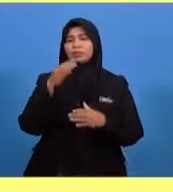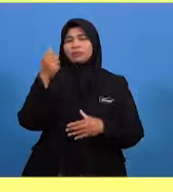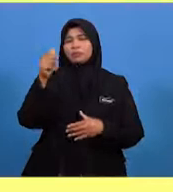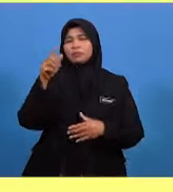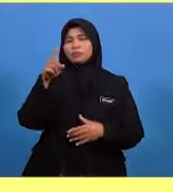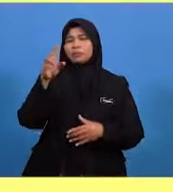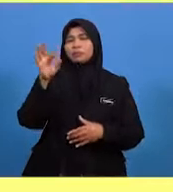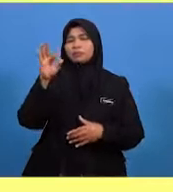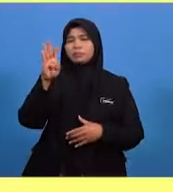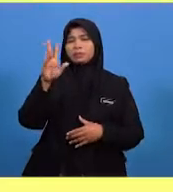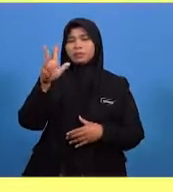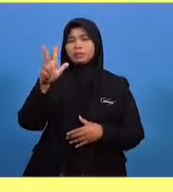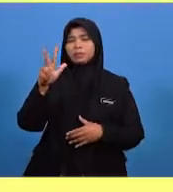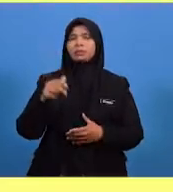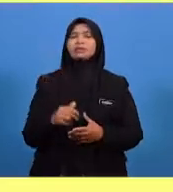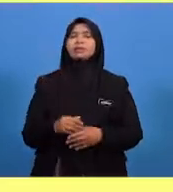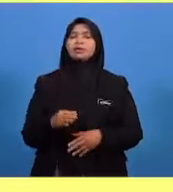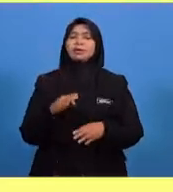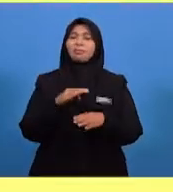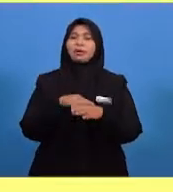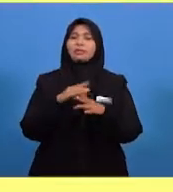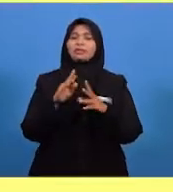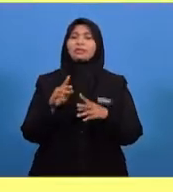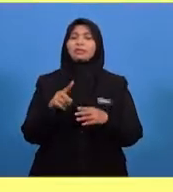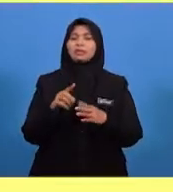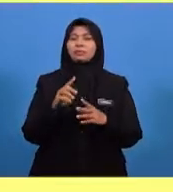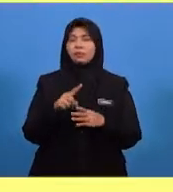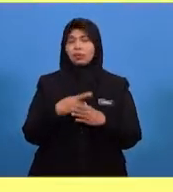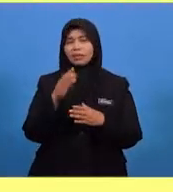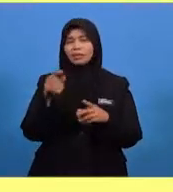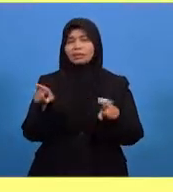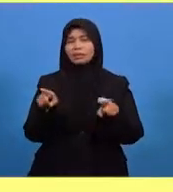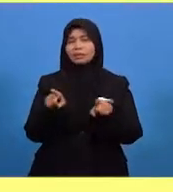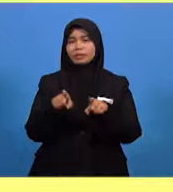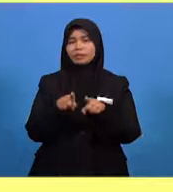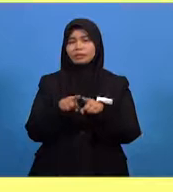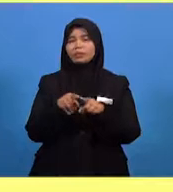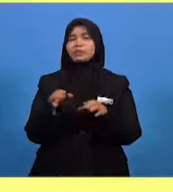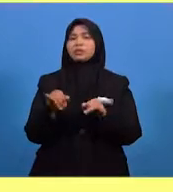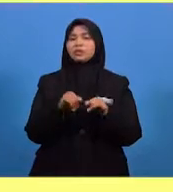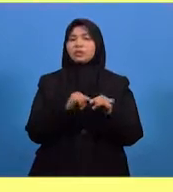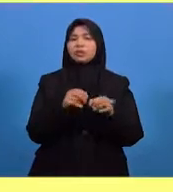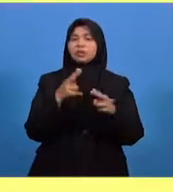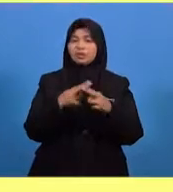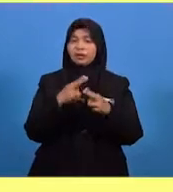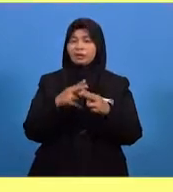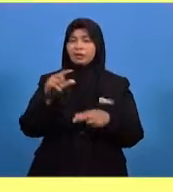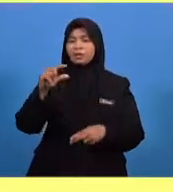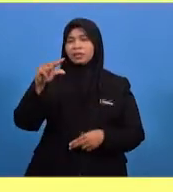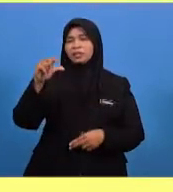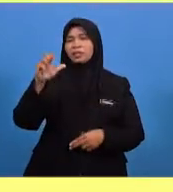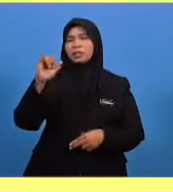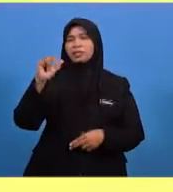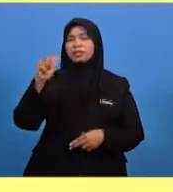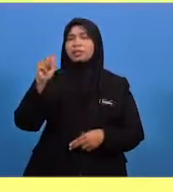pada bulan yang sama kumpulan e-book ya kenali sebagai gerila Kinabalu telah melancarkan